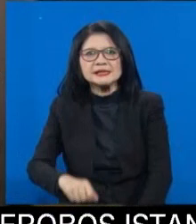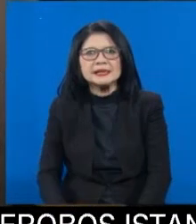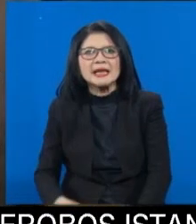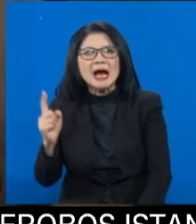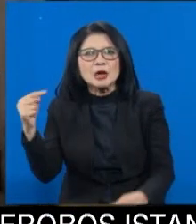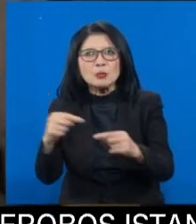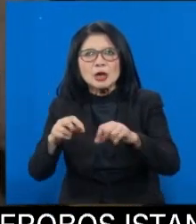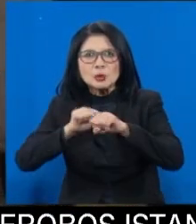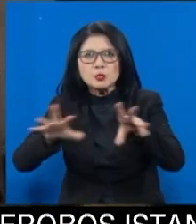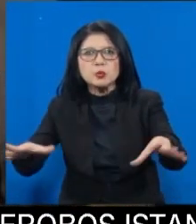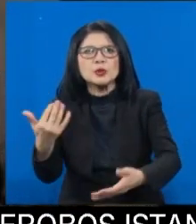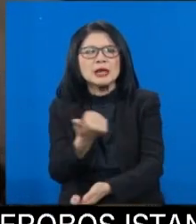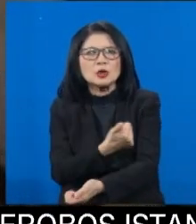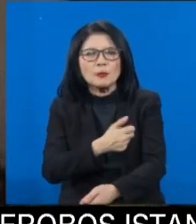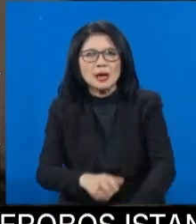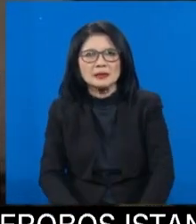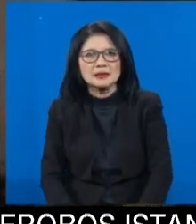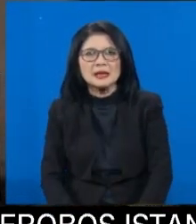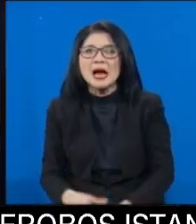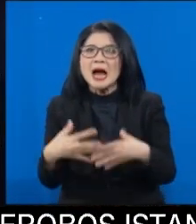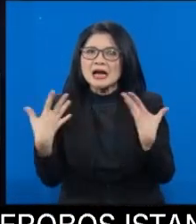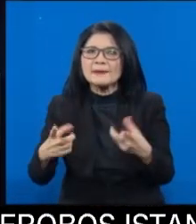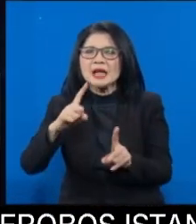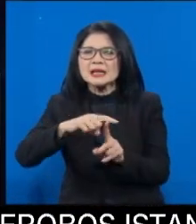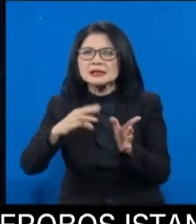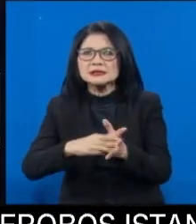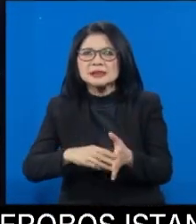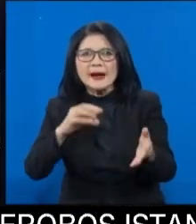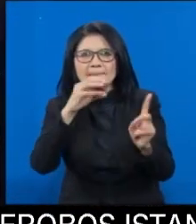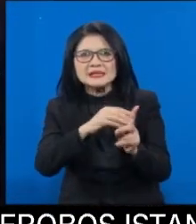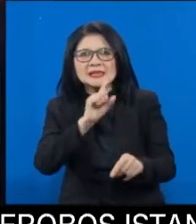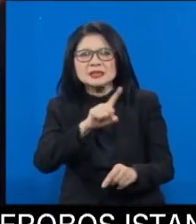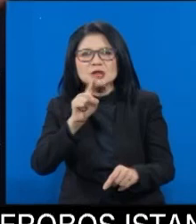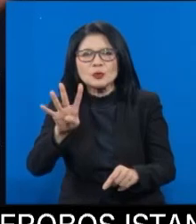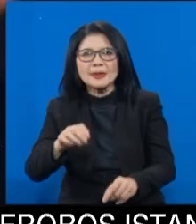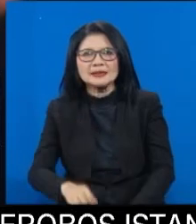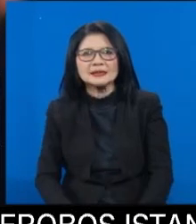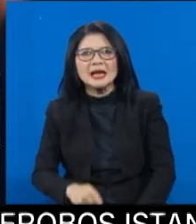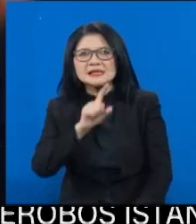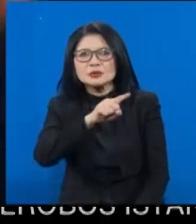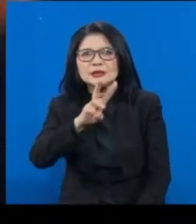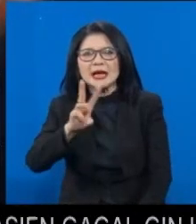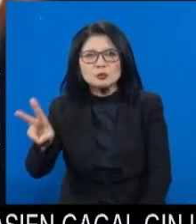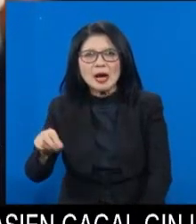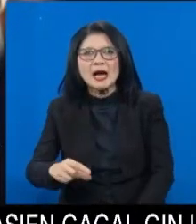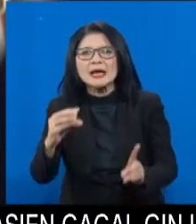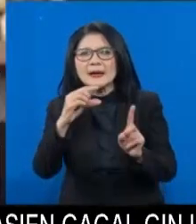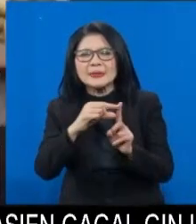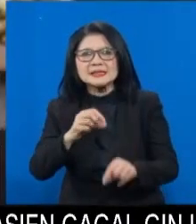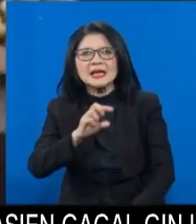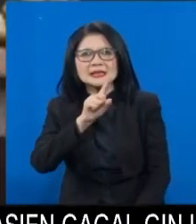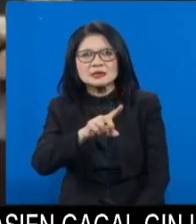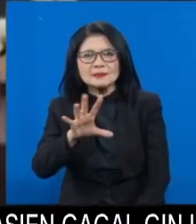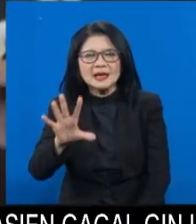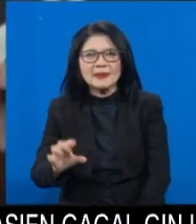narkoba. Atas perbuatannya, Teddy dijerat pasal 114, pasal 132, dan pasal 55